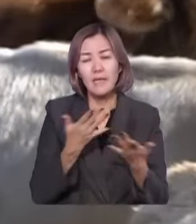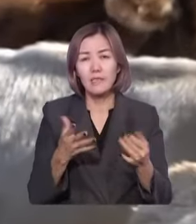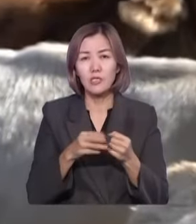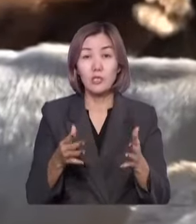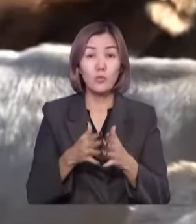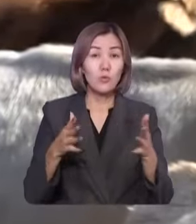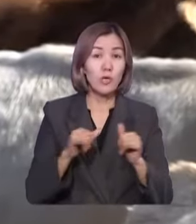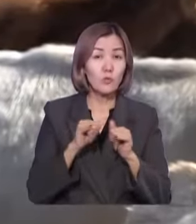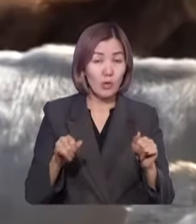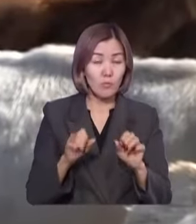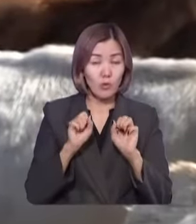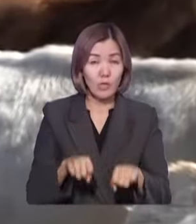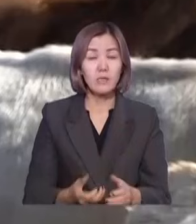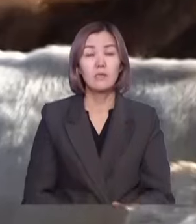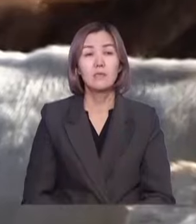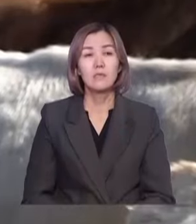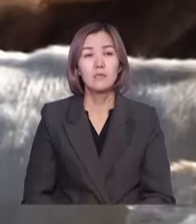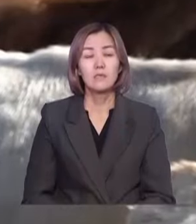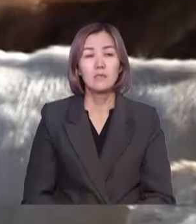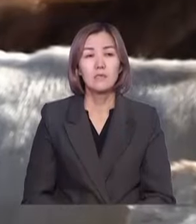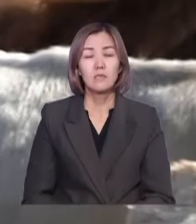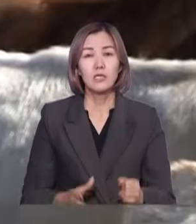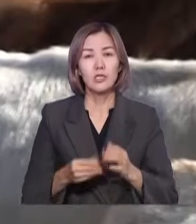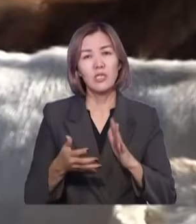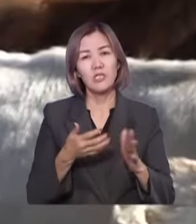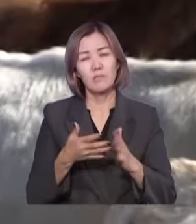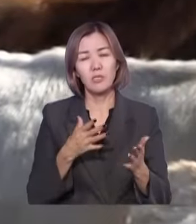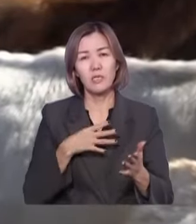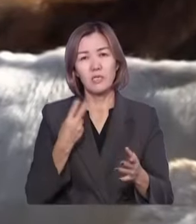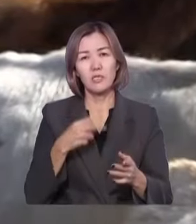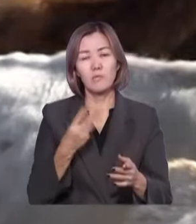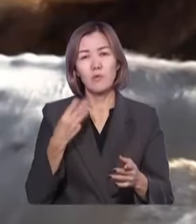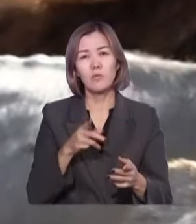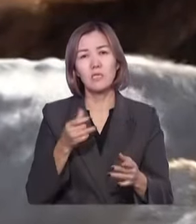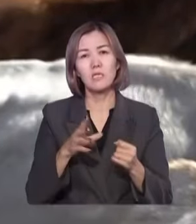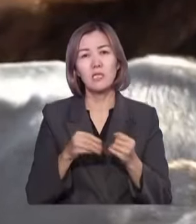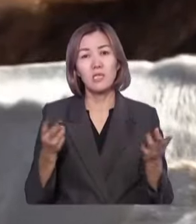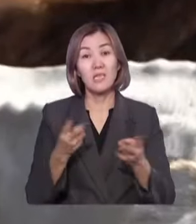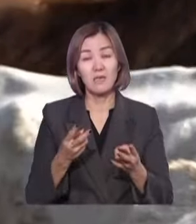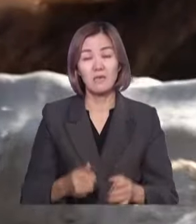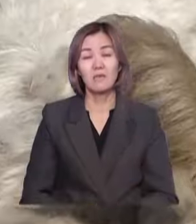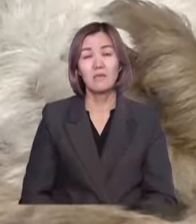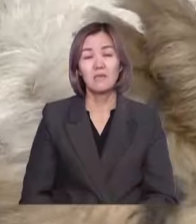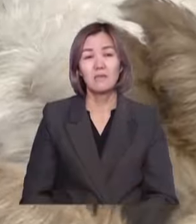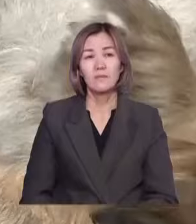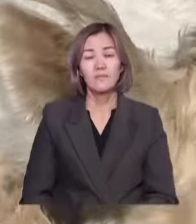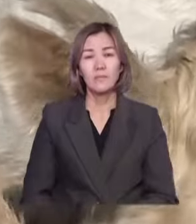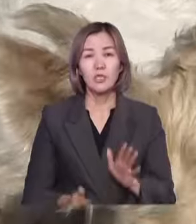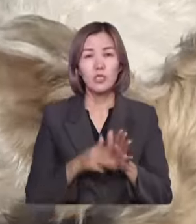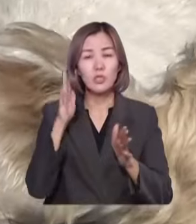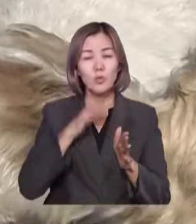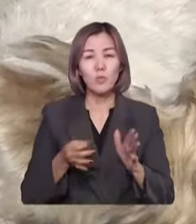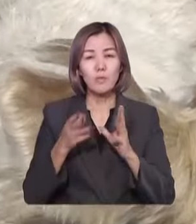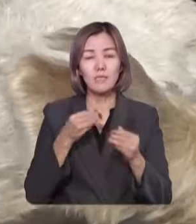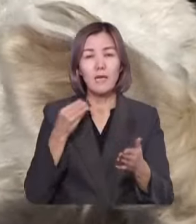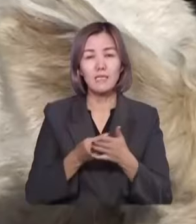жағы жоңышқалардың площадьтарын кішкене дәуітеді. Енді соған жер жетпей жатыр. Бір 20-30 жер гектар керек болып тұр. Жетісу облысында